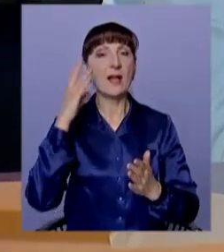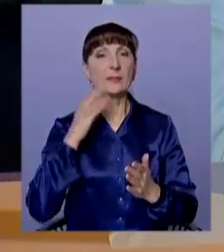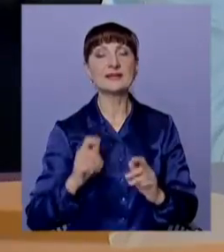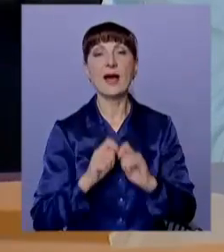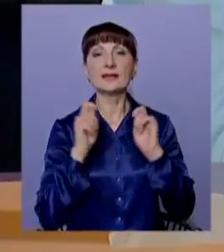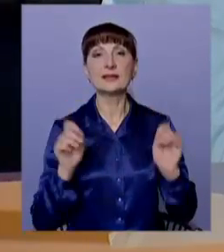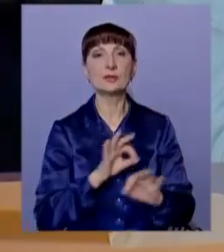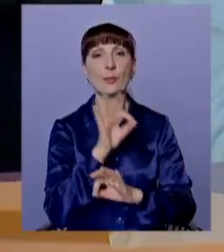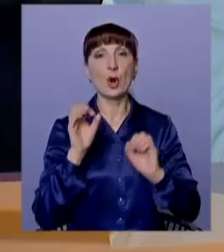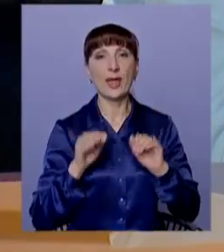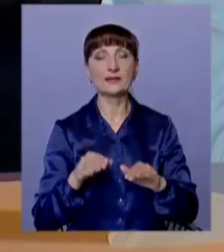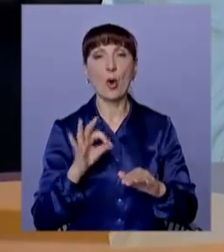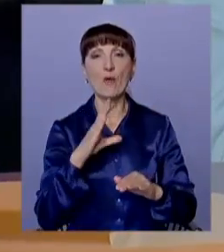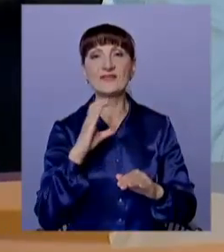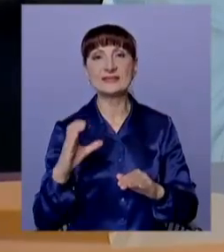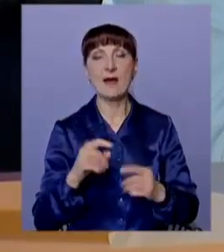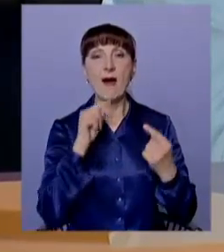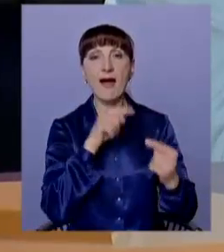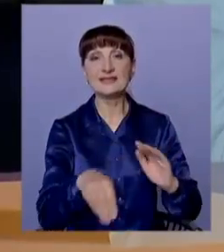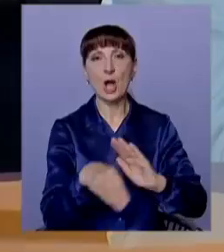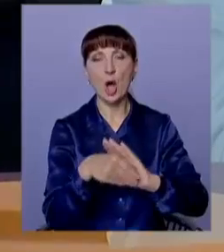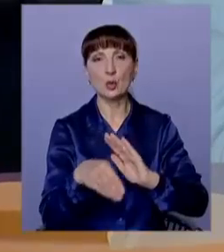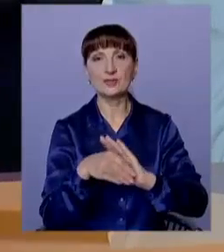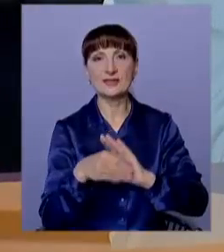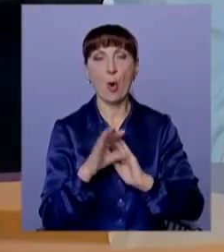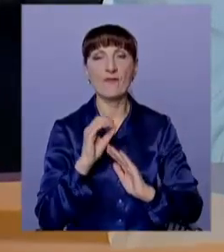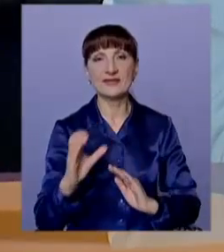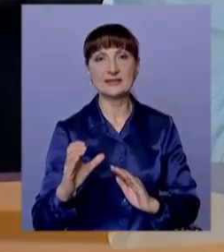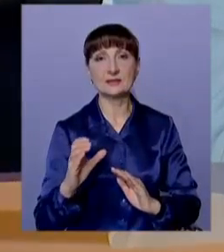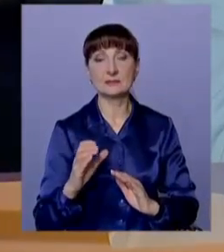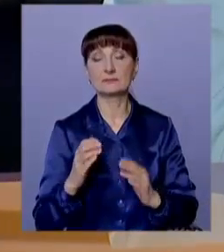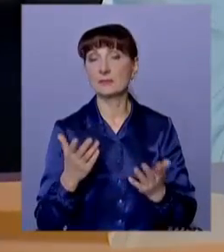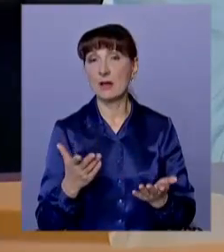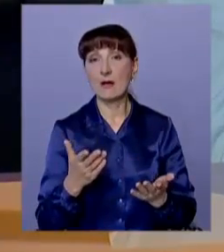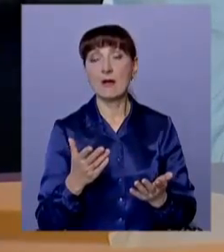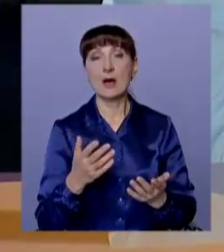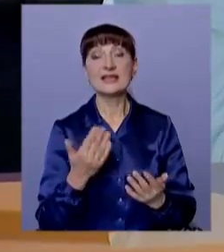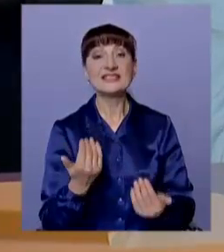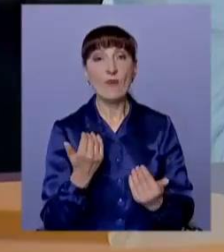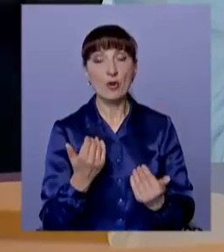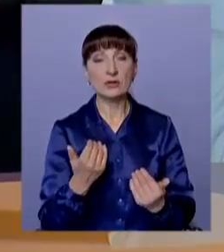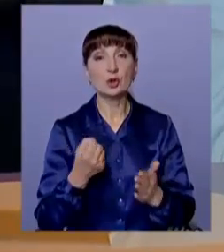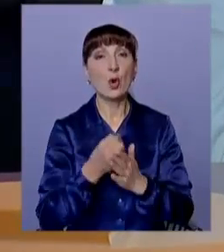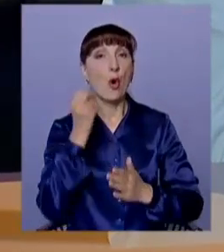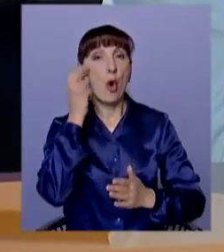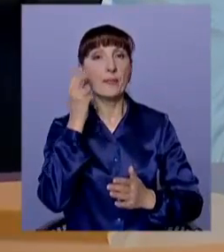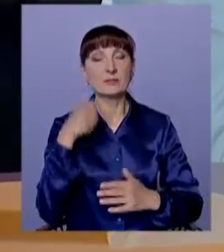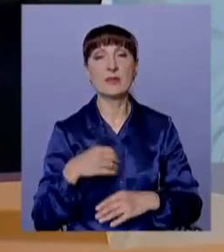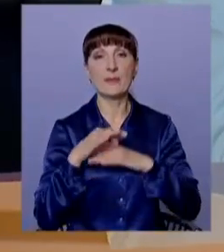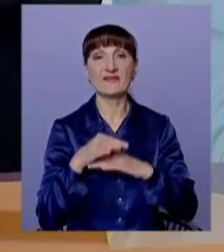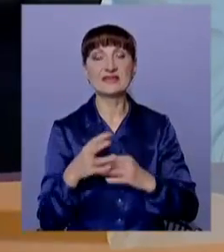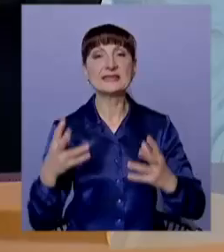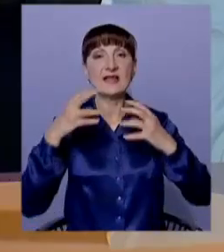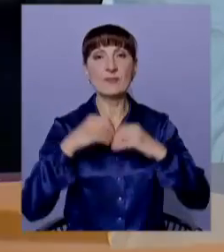открыт проектный офис антикоррупционный Санал-Урпах на базе КазГУ имени Аль-Фараби. Буквально сегодня вот до обеда мы проводили